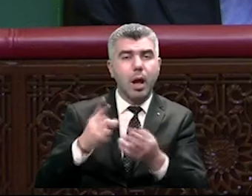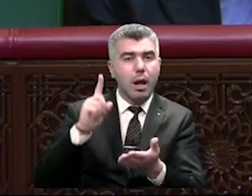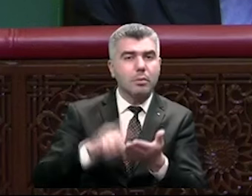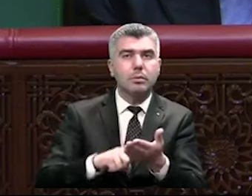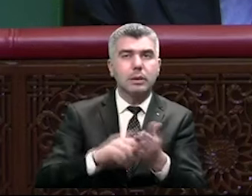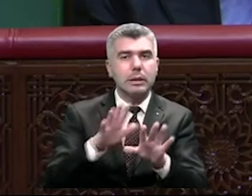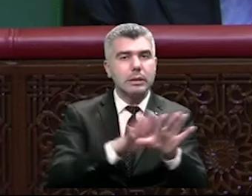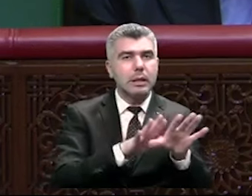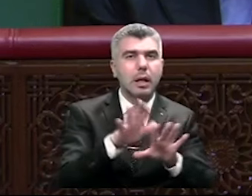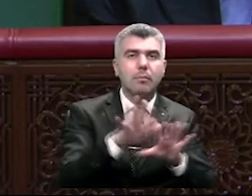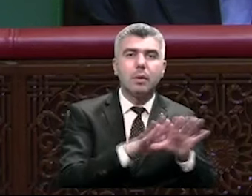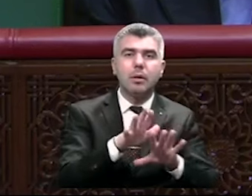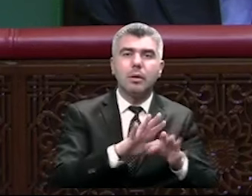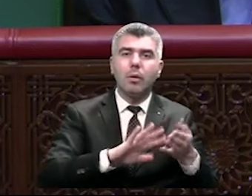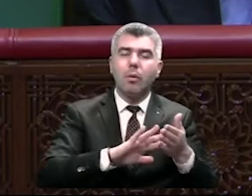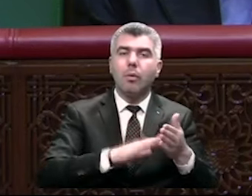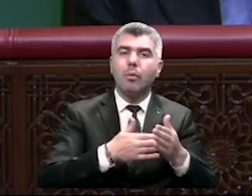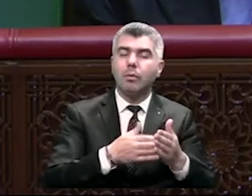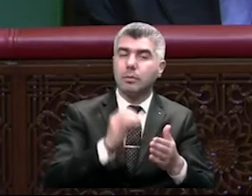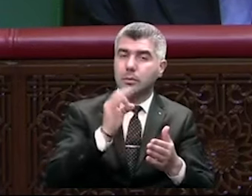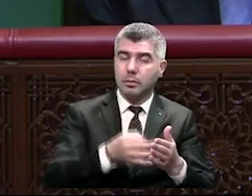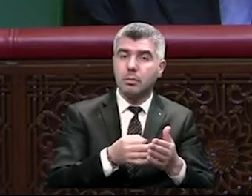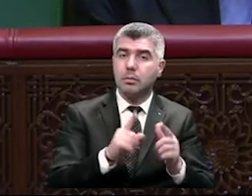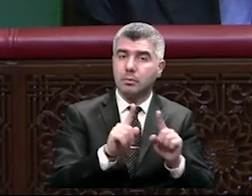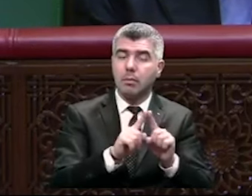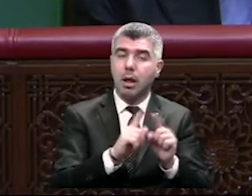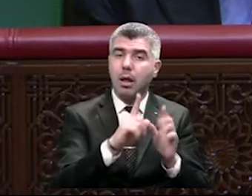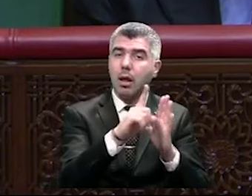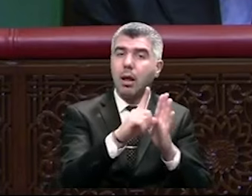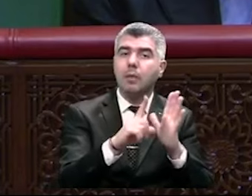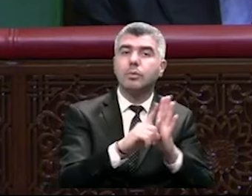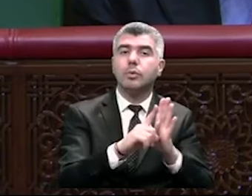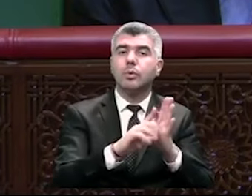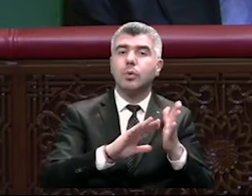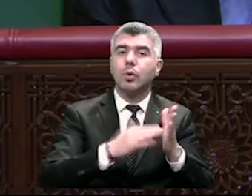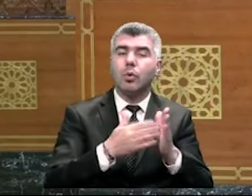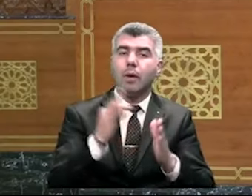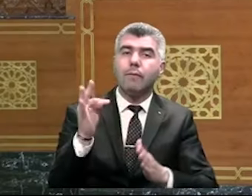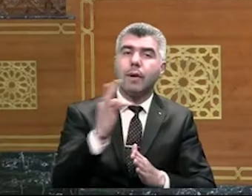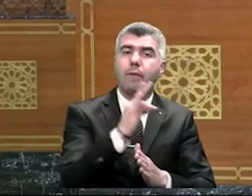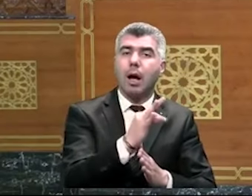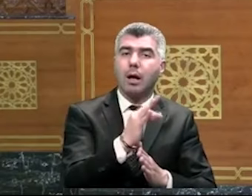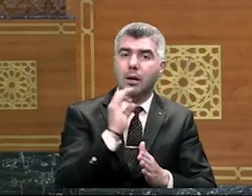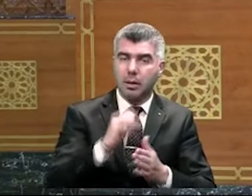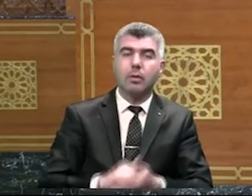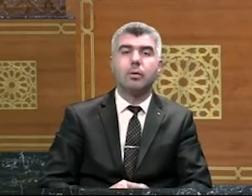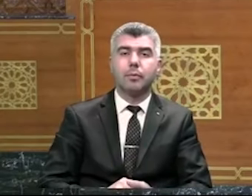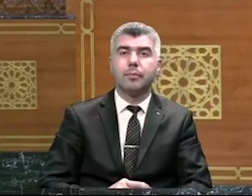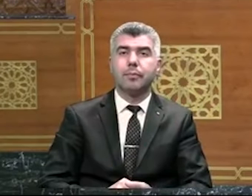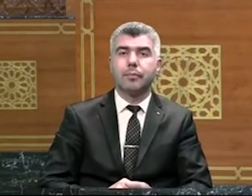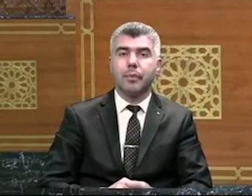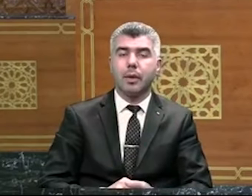التدابير اللازمه حتى نكون في مستوى دفتر التحملات التي وضعتها الفيفا وهذا يتطلب منا